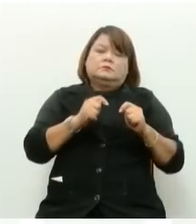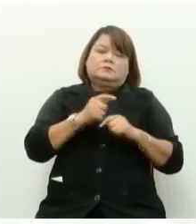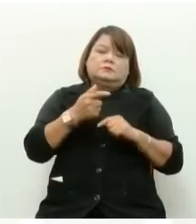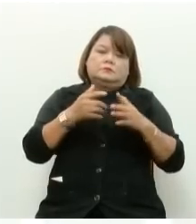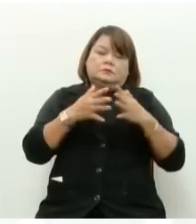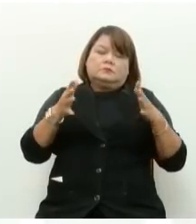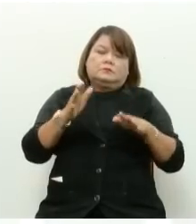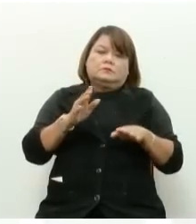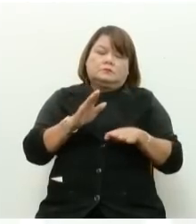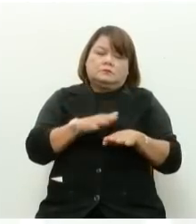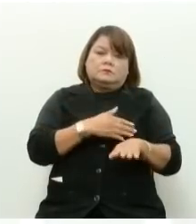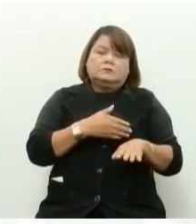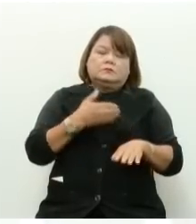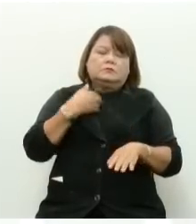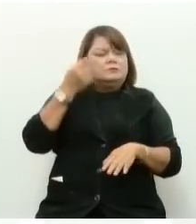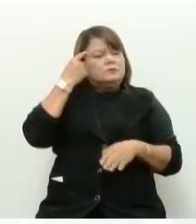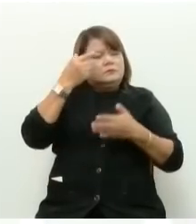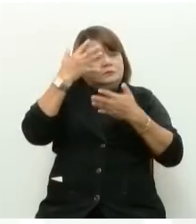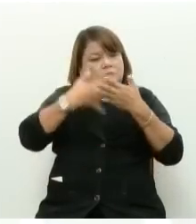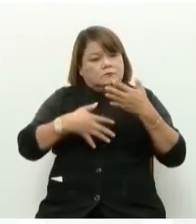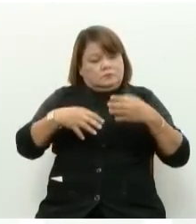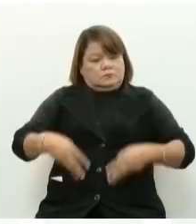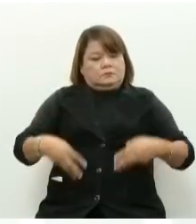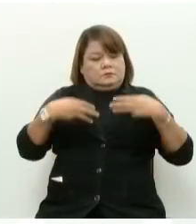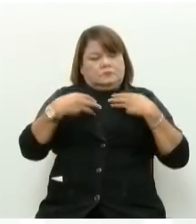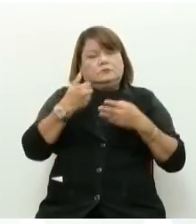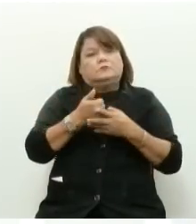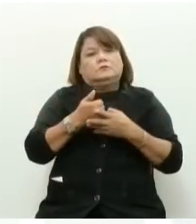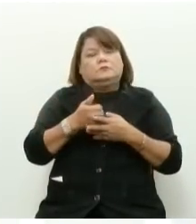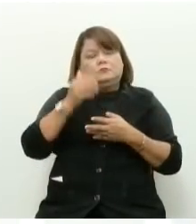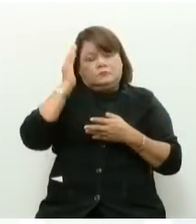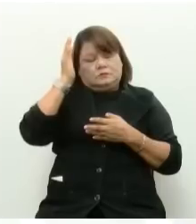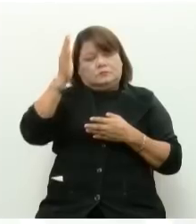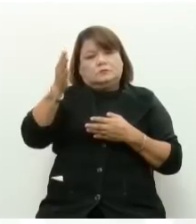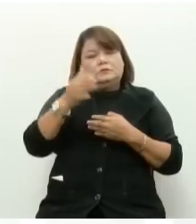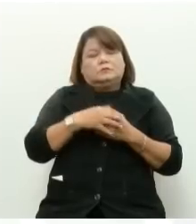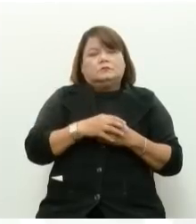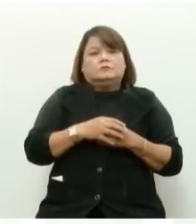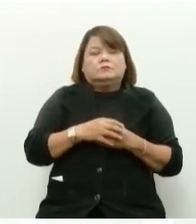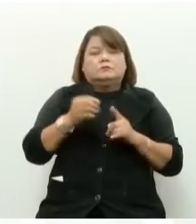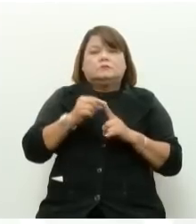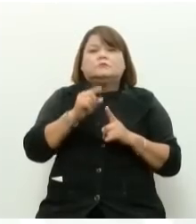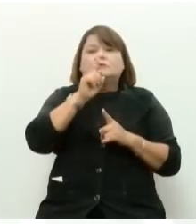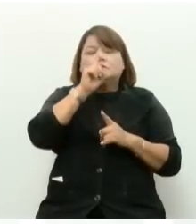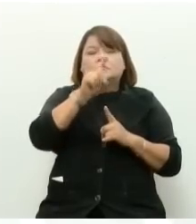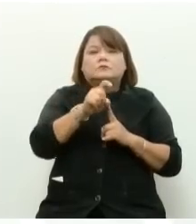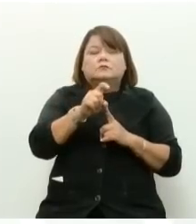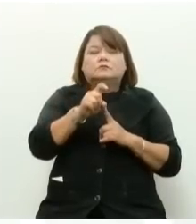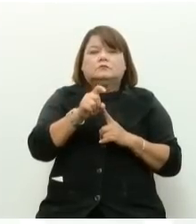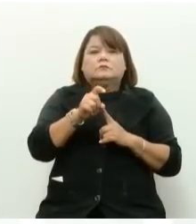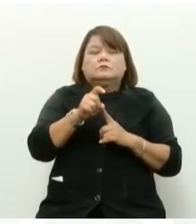นะคะก็ตัดสินใจแล้วก็วางแผนชีวิตให้ดีนะคะก็ต่อไปก็จะเป็นคำถามที่ท่